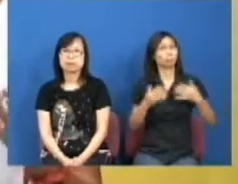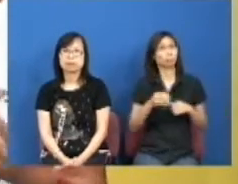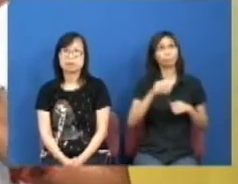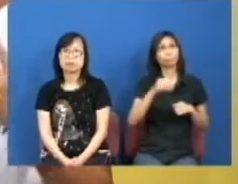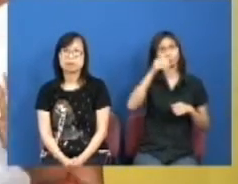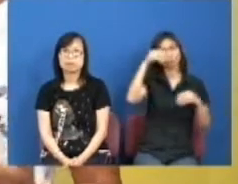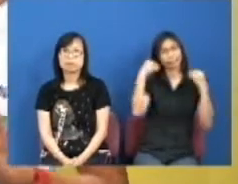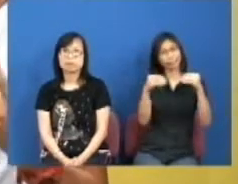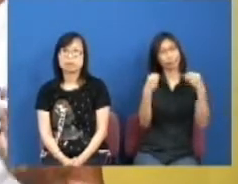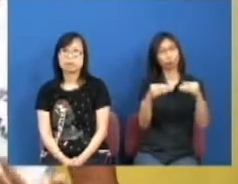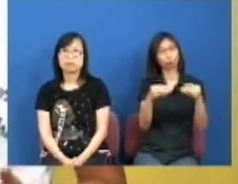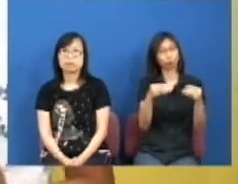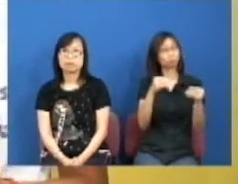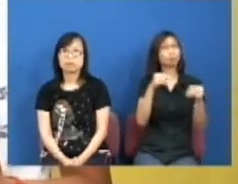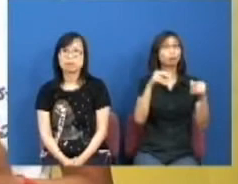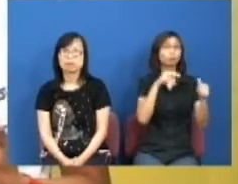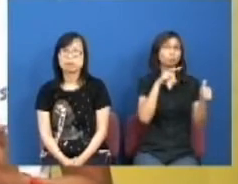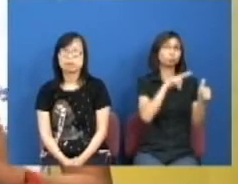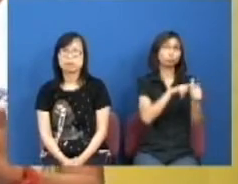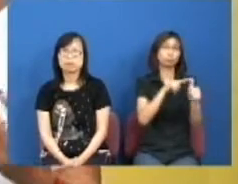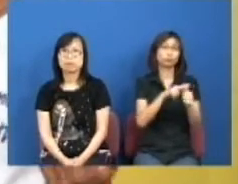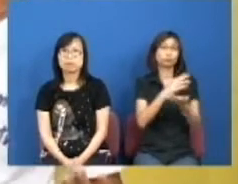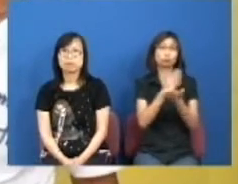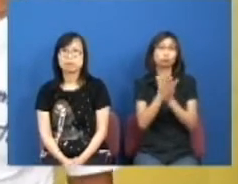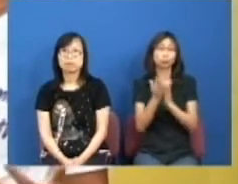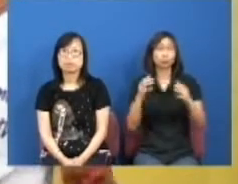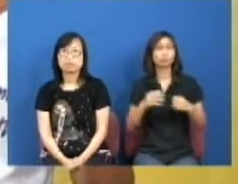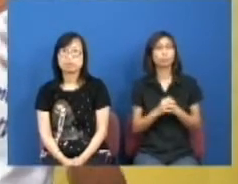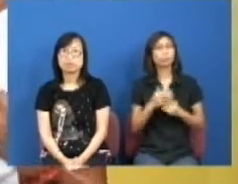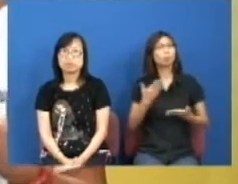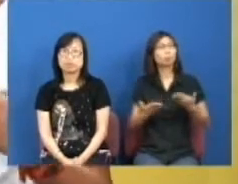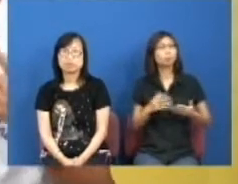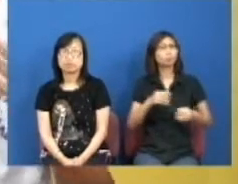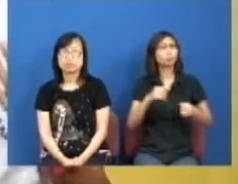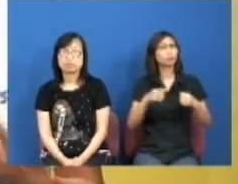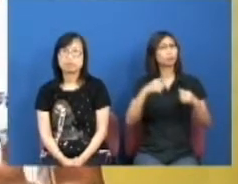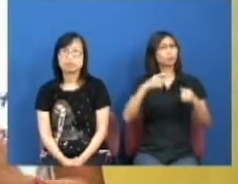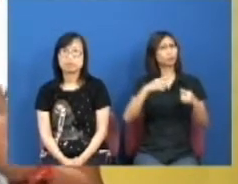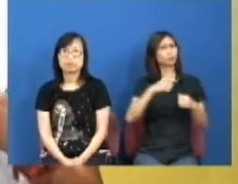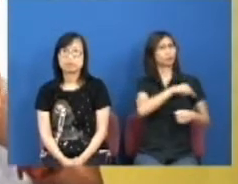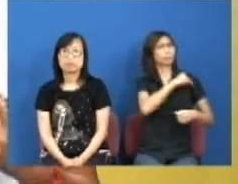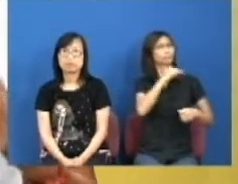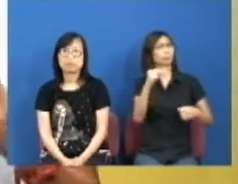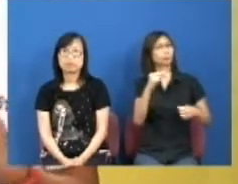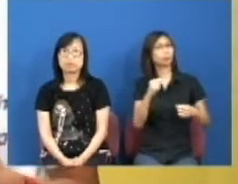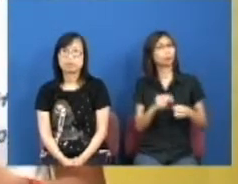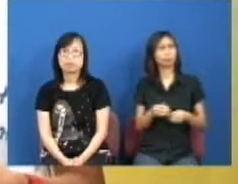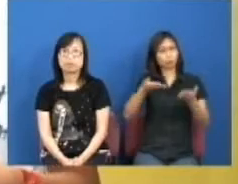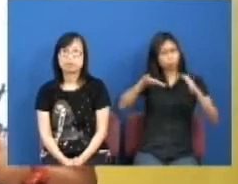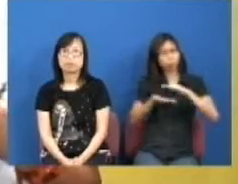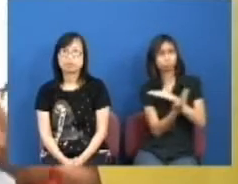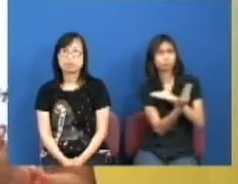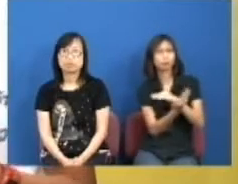好多時好中意喺星期日搞一啲所謂即係記者招待會啊，打曬電話啊，傳真曬報館